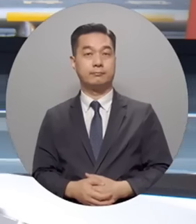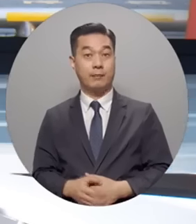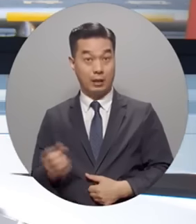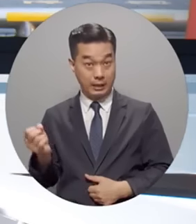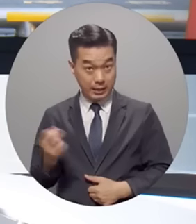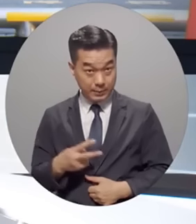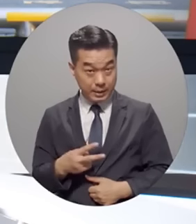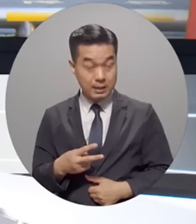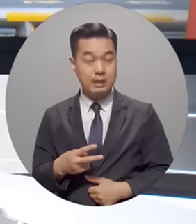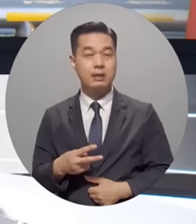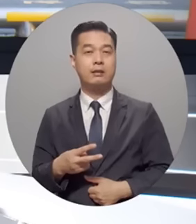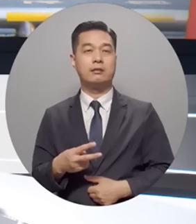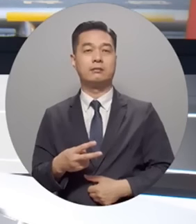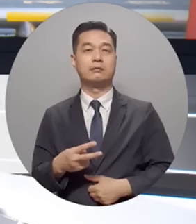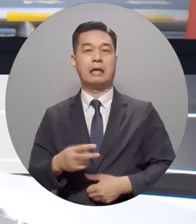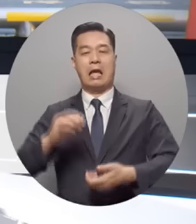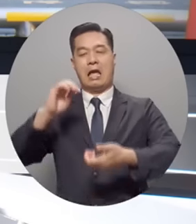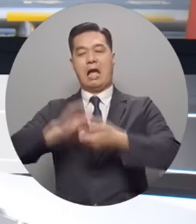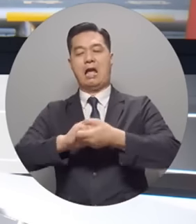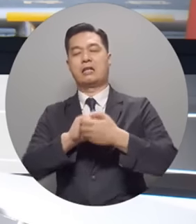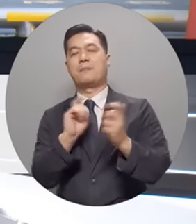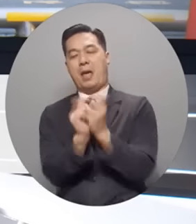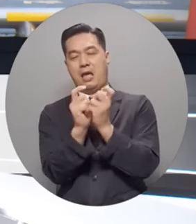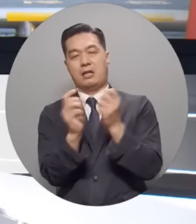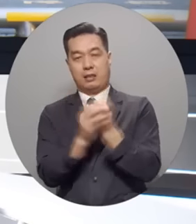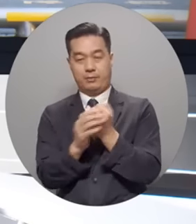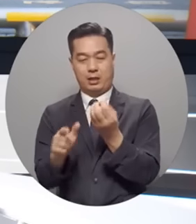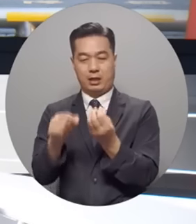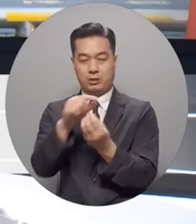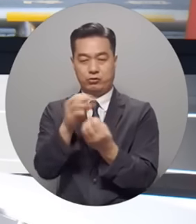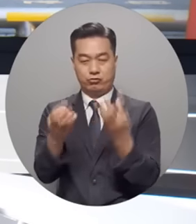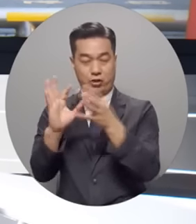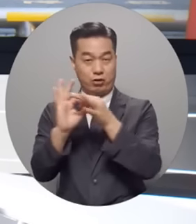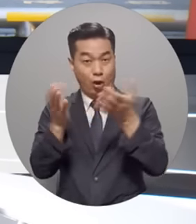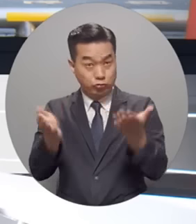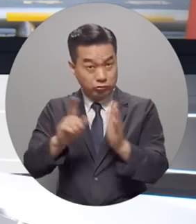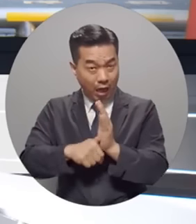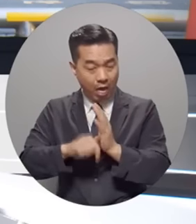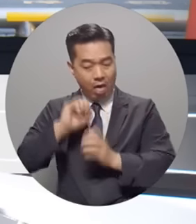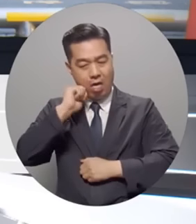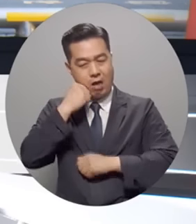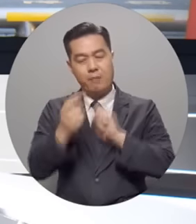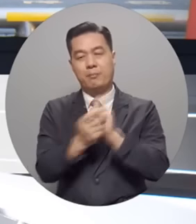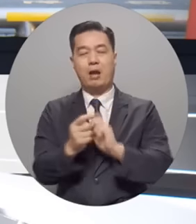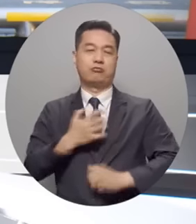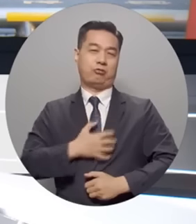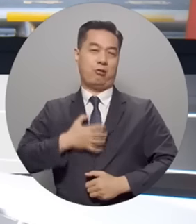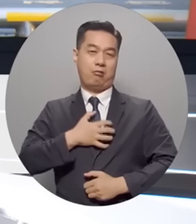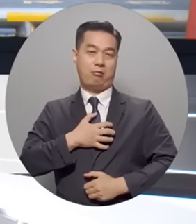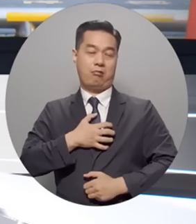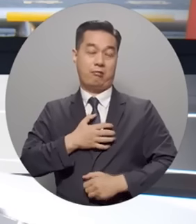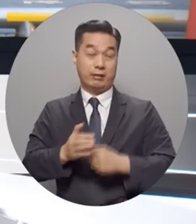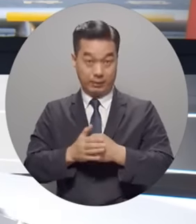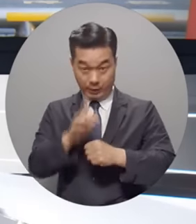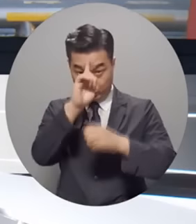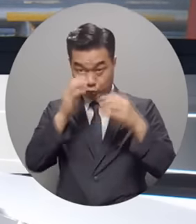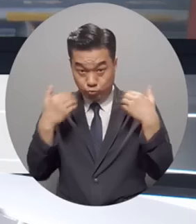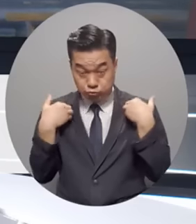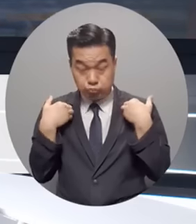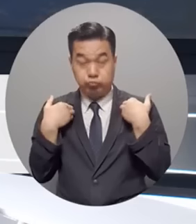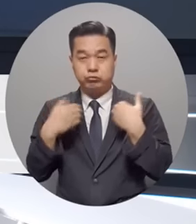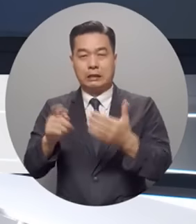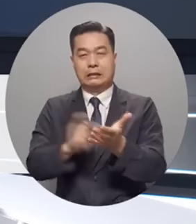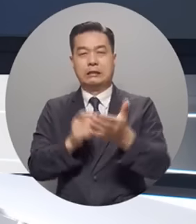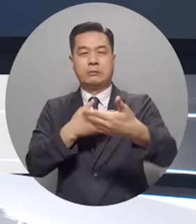한계에 이른 응급실이 다가오는 추석 연휴 기간 고비를 맞을 수 있다는 전망이 나오고 있습니다. 정부는 응급실